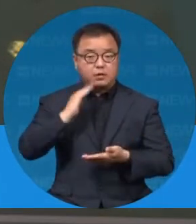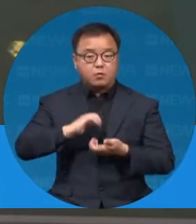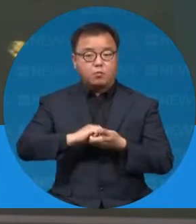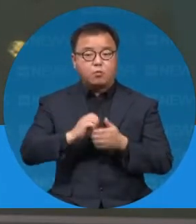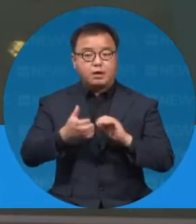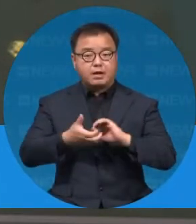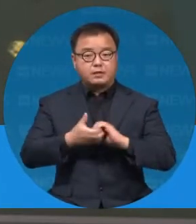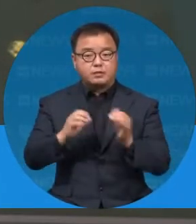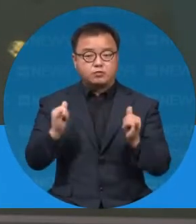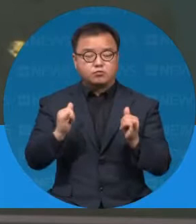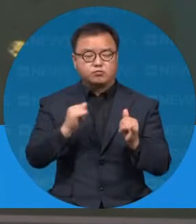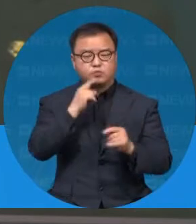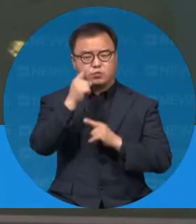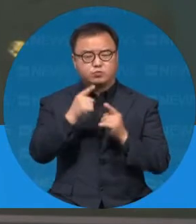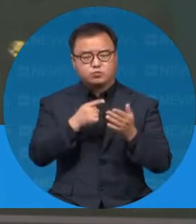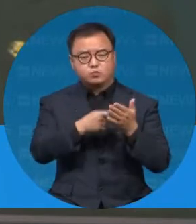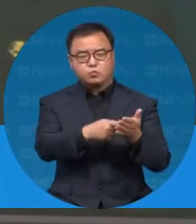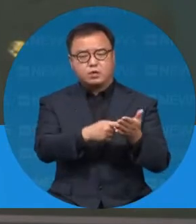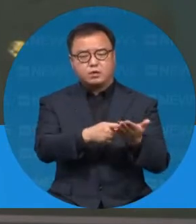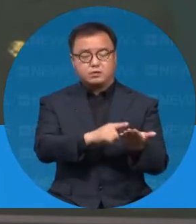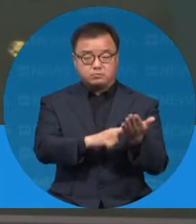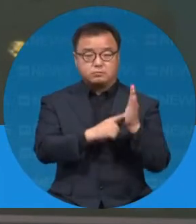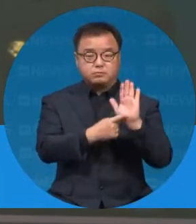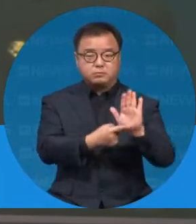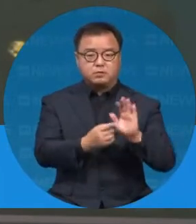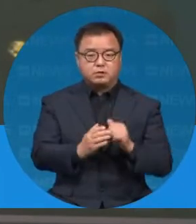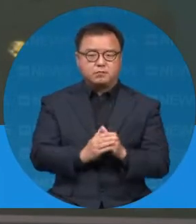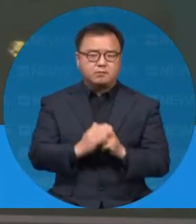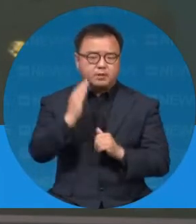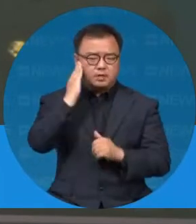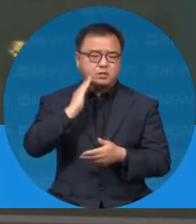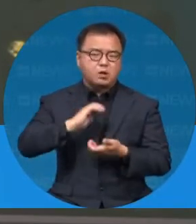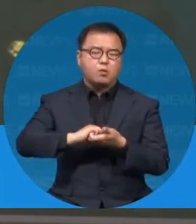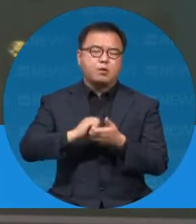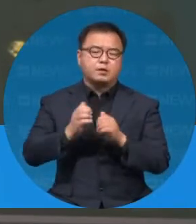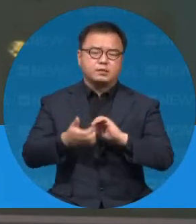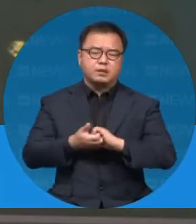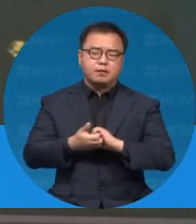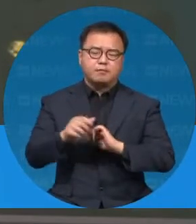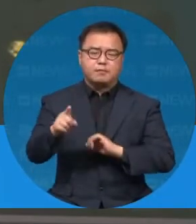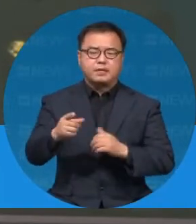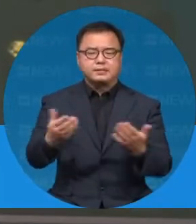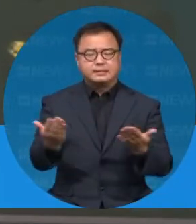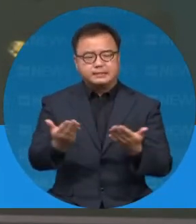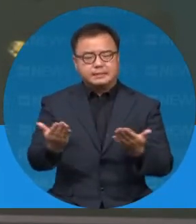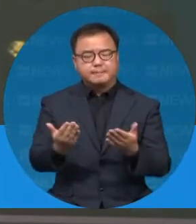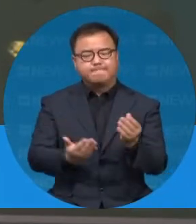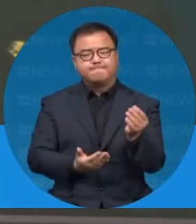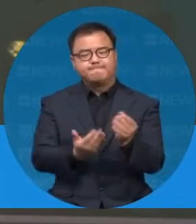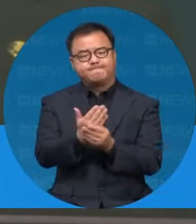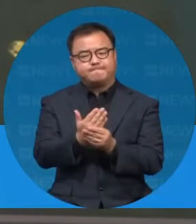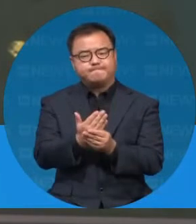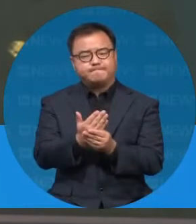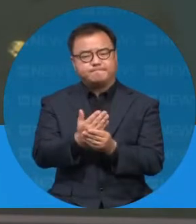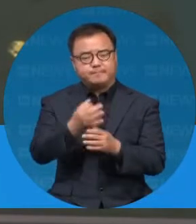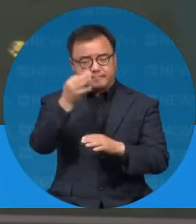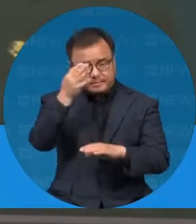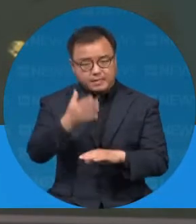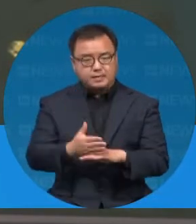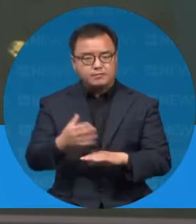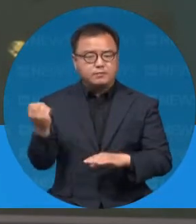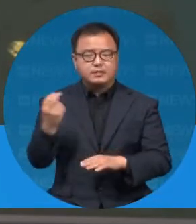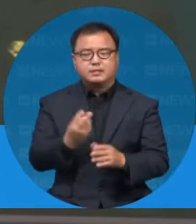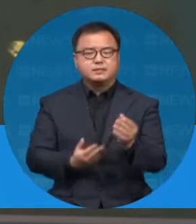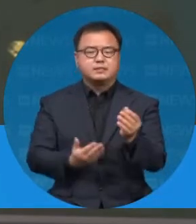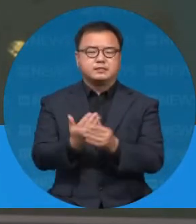국민적인 공분을 4 썼죠 청와대가 해당 사건들에 대해 사과하고 재발방지를 약속했습니다